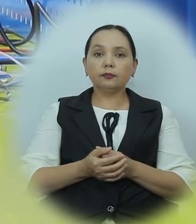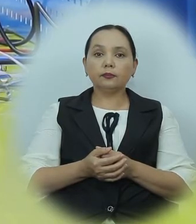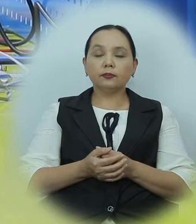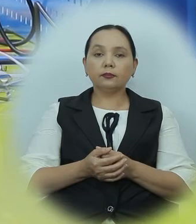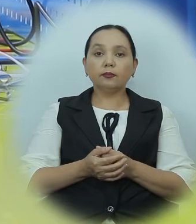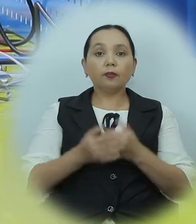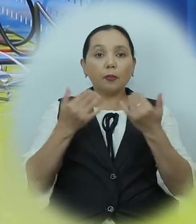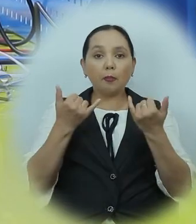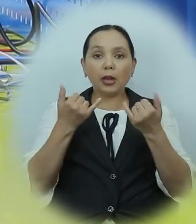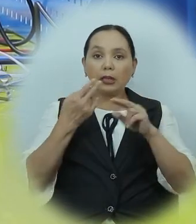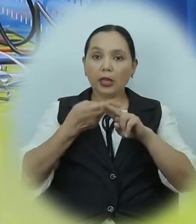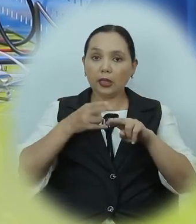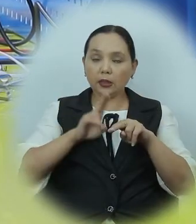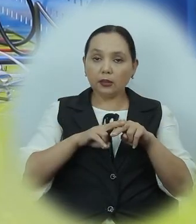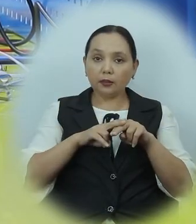Mana endi